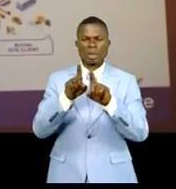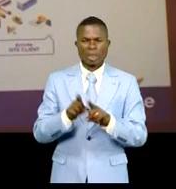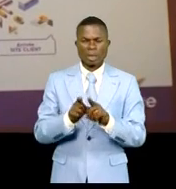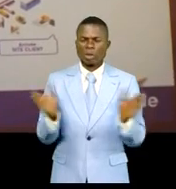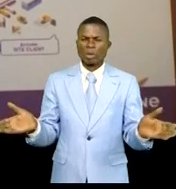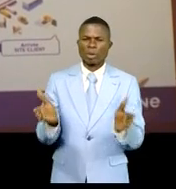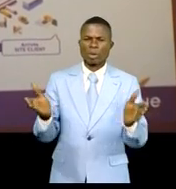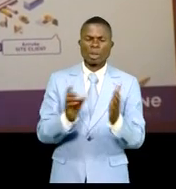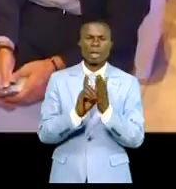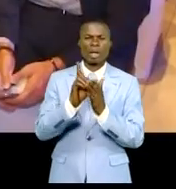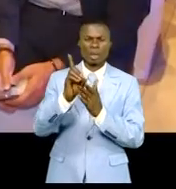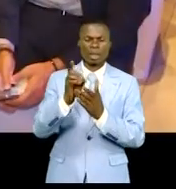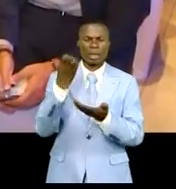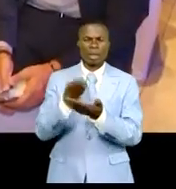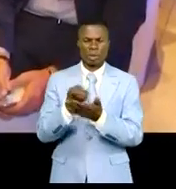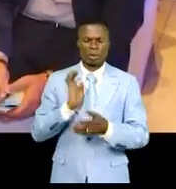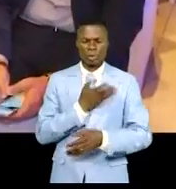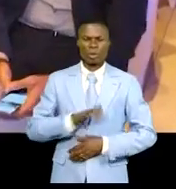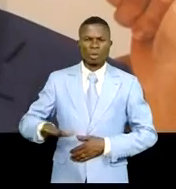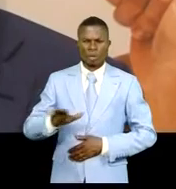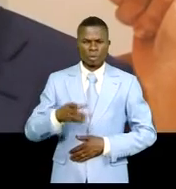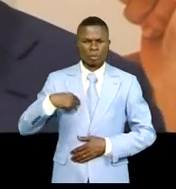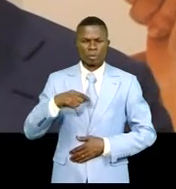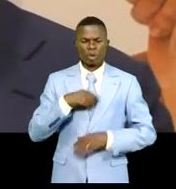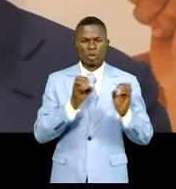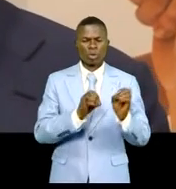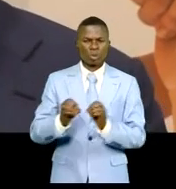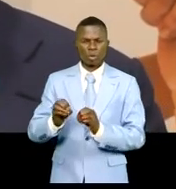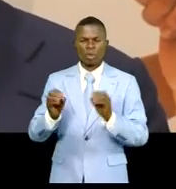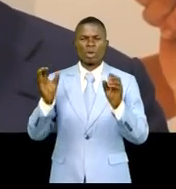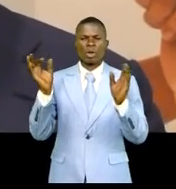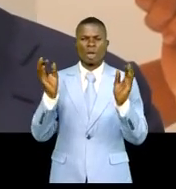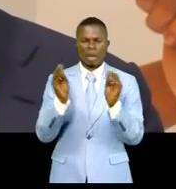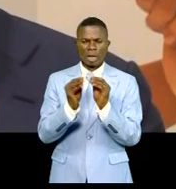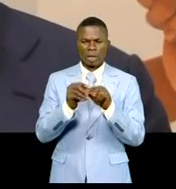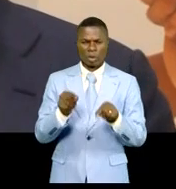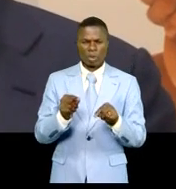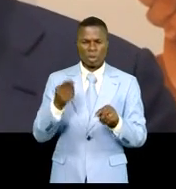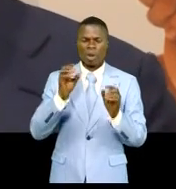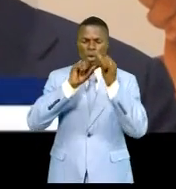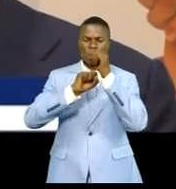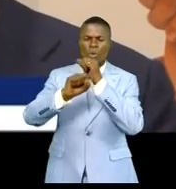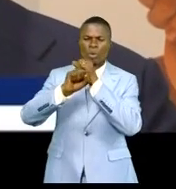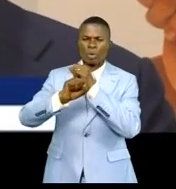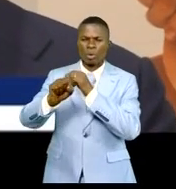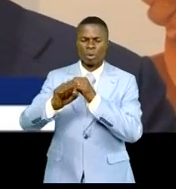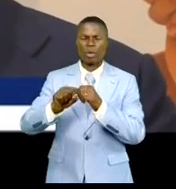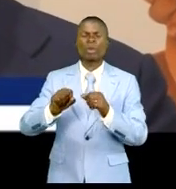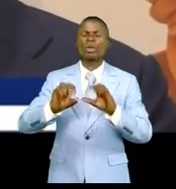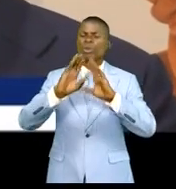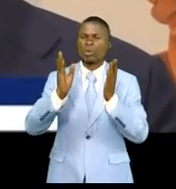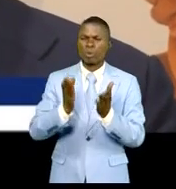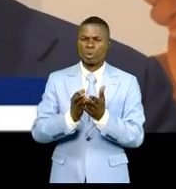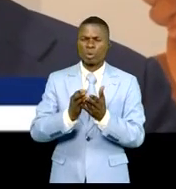stimuler le développement économique. Nous avons organisé cet atelier dans le cadre de la vulgarisation et sensibilisation